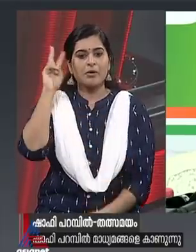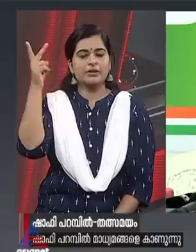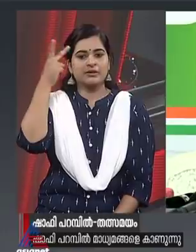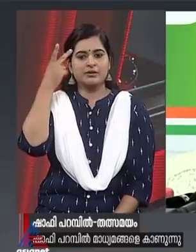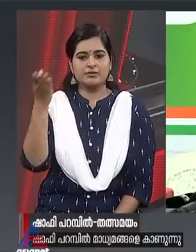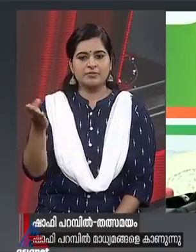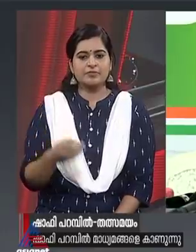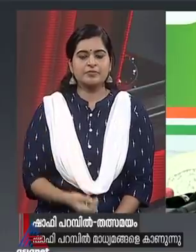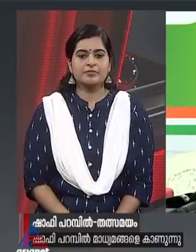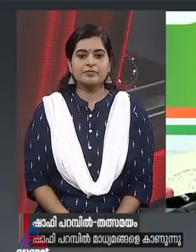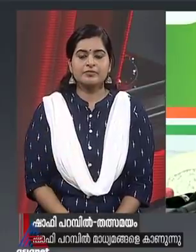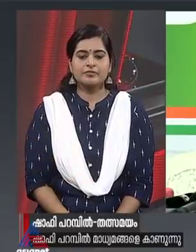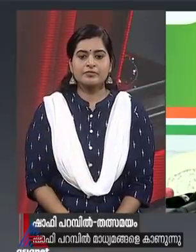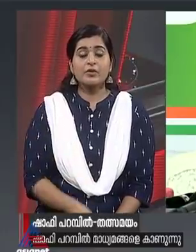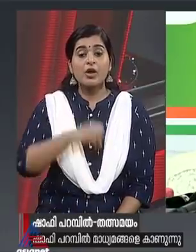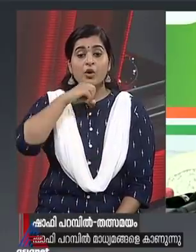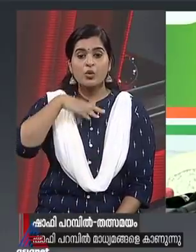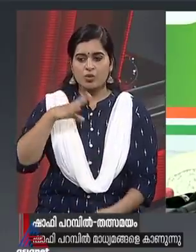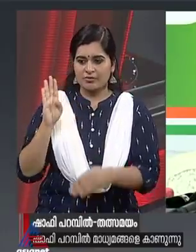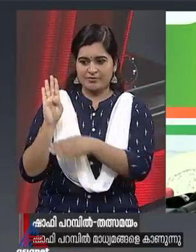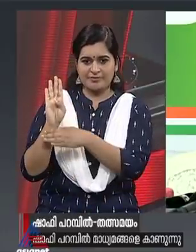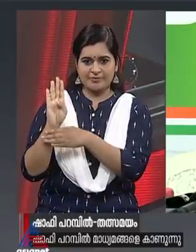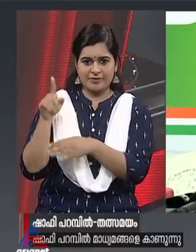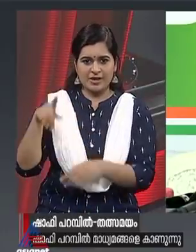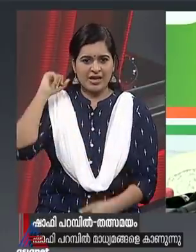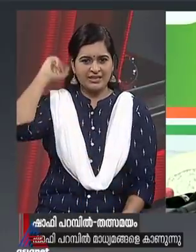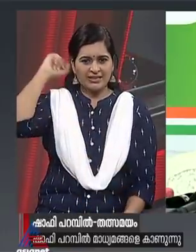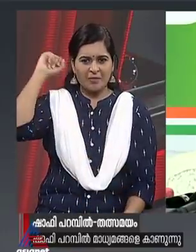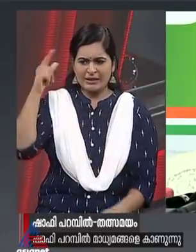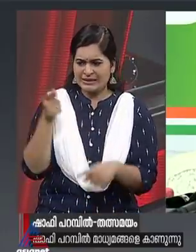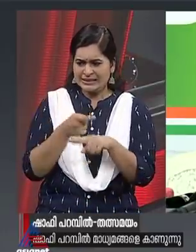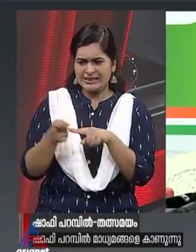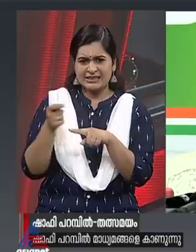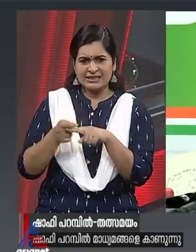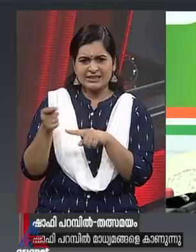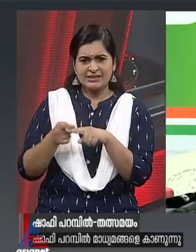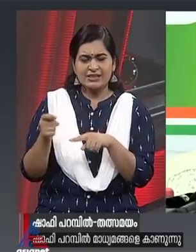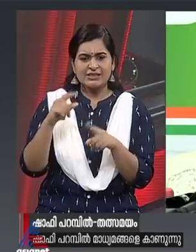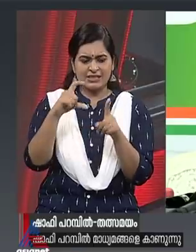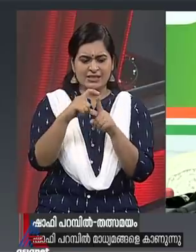യൂത്ത് കോൺഗ്രസിന്റെ സമരത്തെയും ആക്ഷേപിക്കാനായിരുന്നു DYFI ഉൾപ്പെടെയുള്ള പ്രസ്ഥാനങ്ങളുടെ തിരക്ക്.